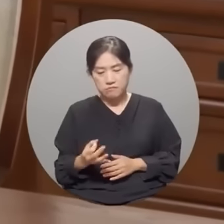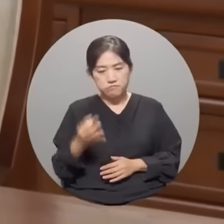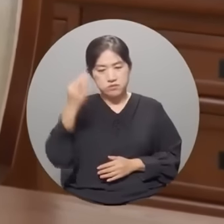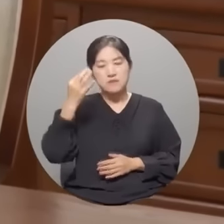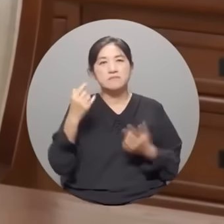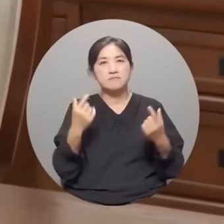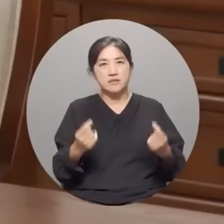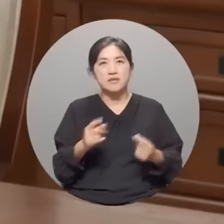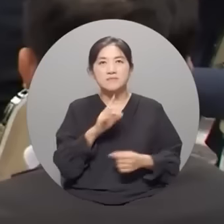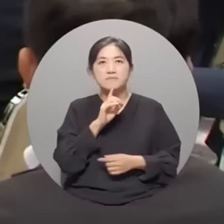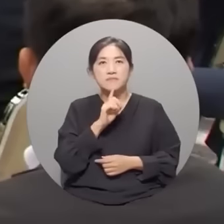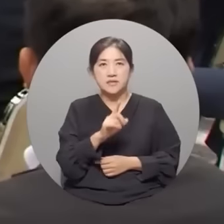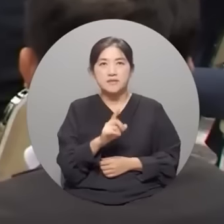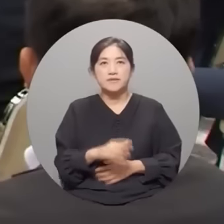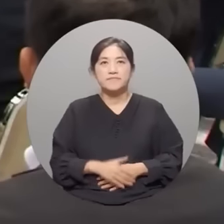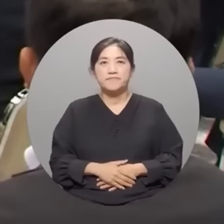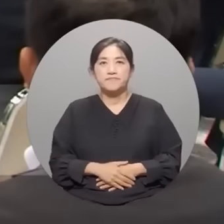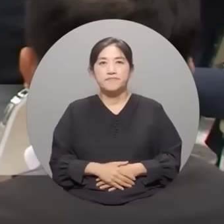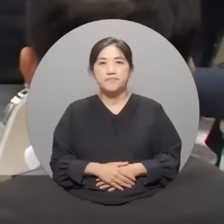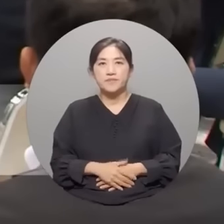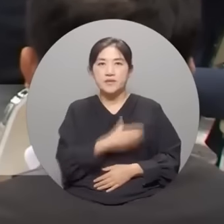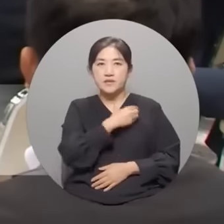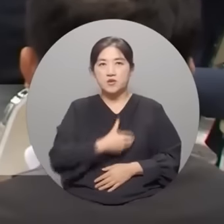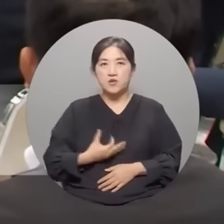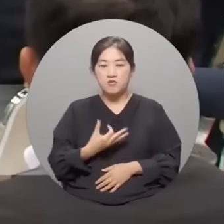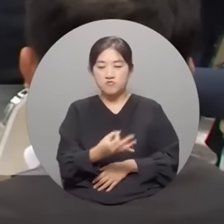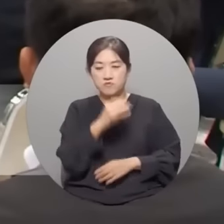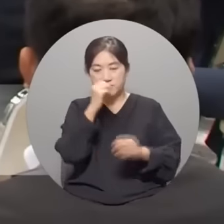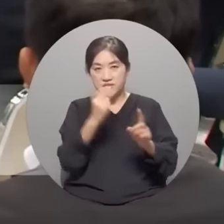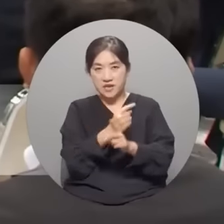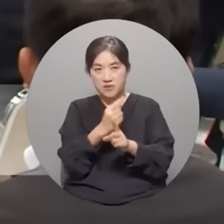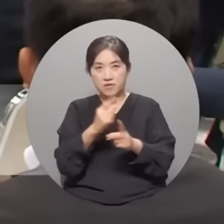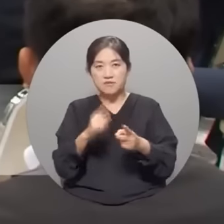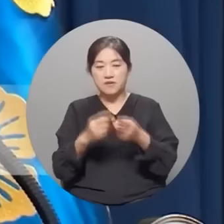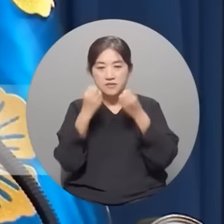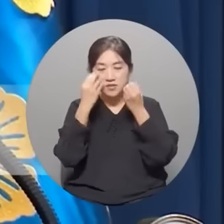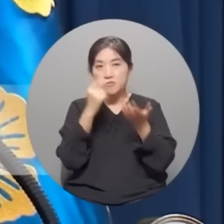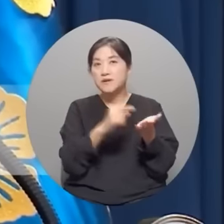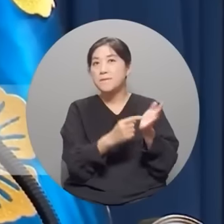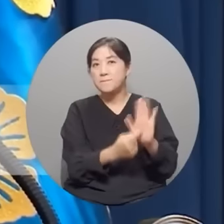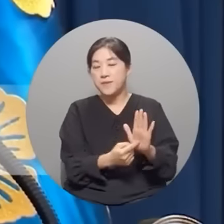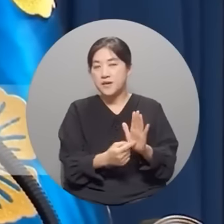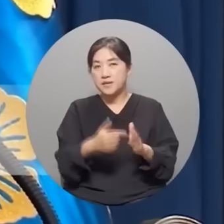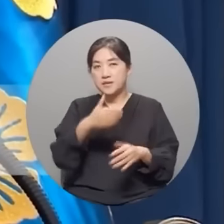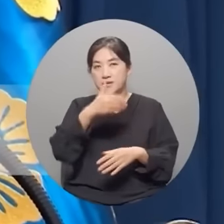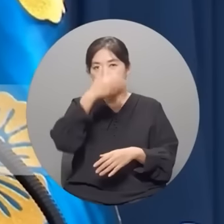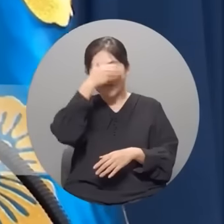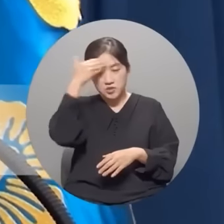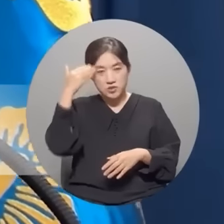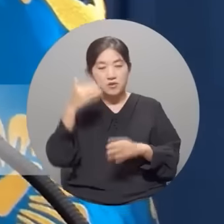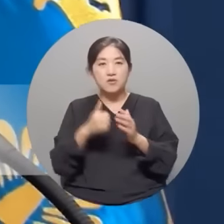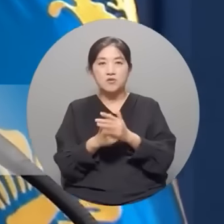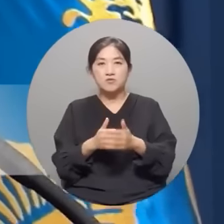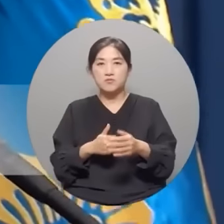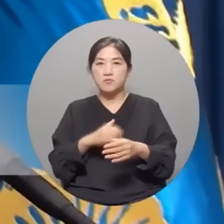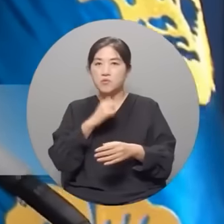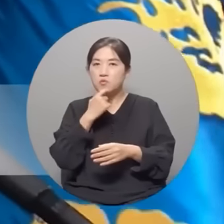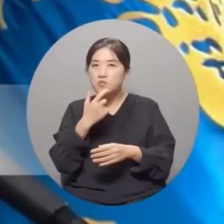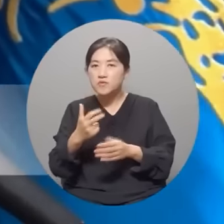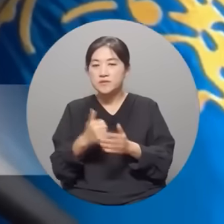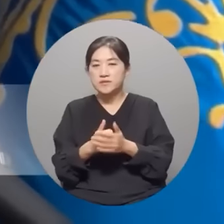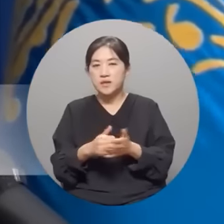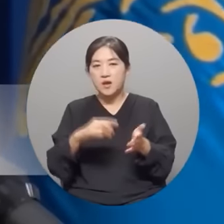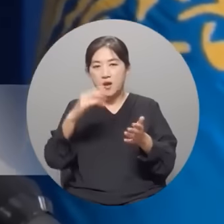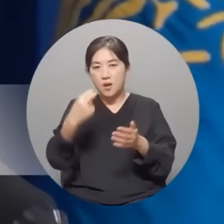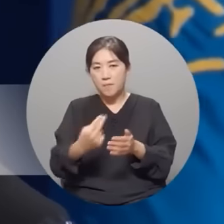생각한다고 말했습니다 연금개혁 구상에 대해서도 새롭게 밝혔는데 청년과 중장년 세대의 보험료율을